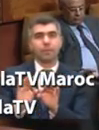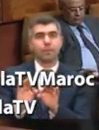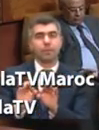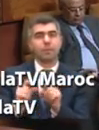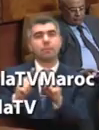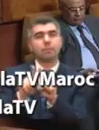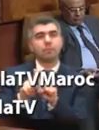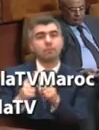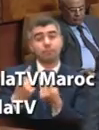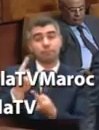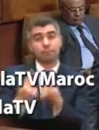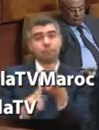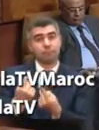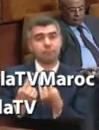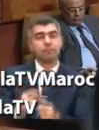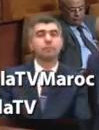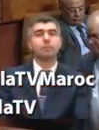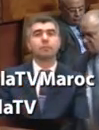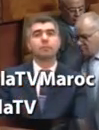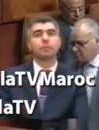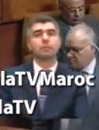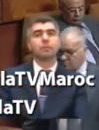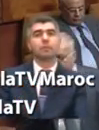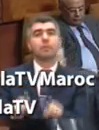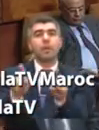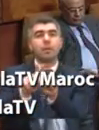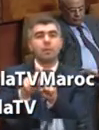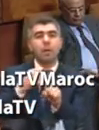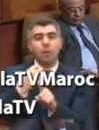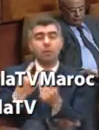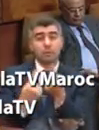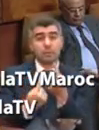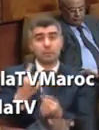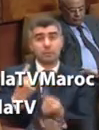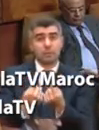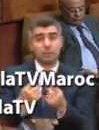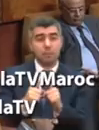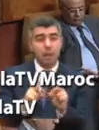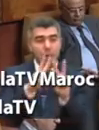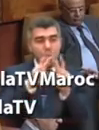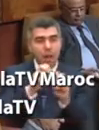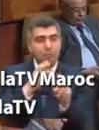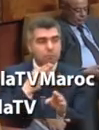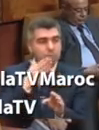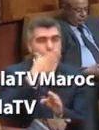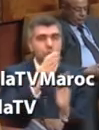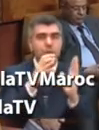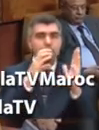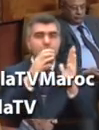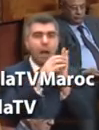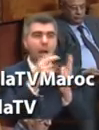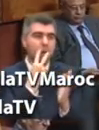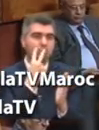بالشق ديال انعدام او قله ما تكلمتم عنه من المراقبين اللي يمكن لهم يشوفوا الاعدادات